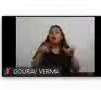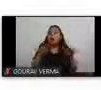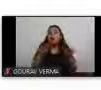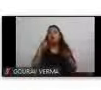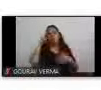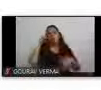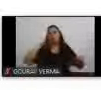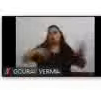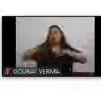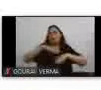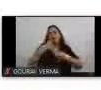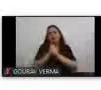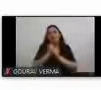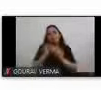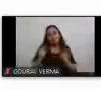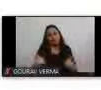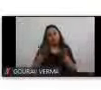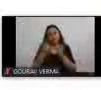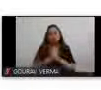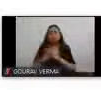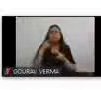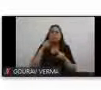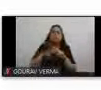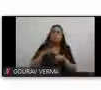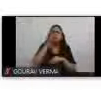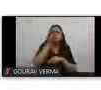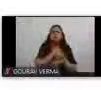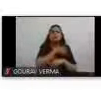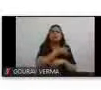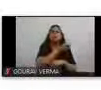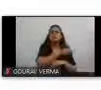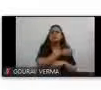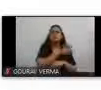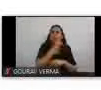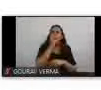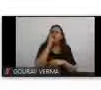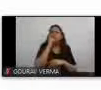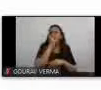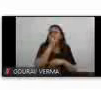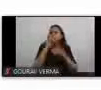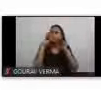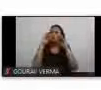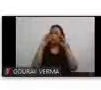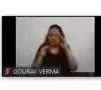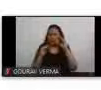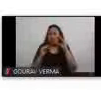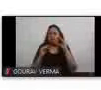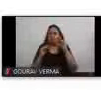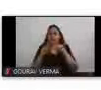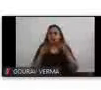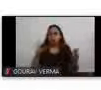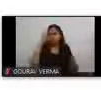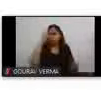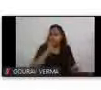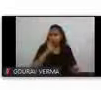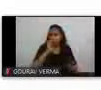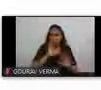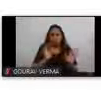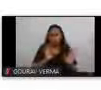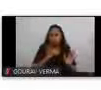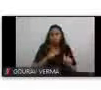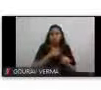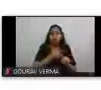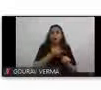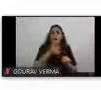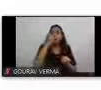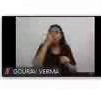residual vision भी है, कम vision भी है, लेकिन बच्चे को कितना maximum vision use कर सकते हैं वो ये functional vision